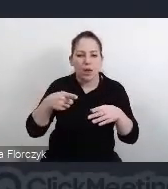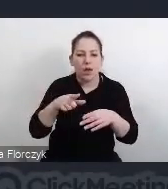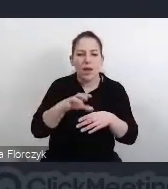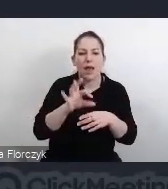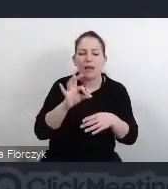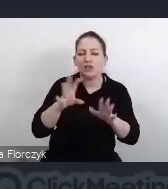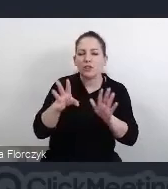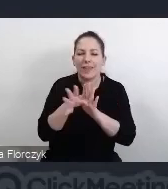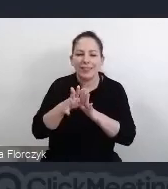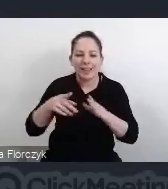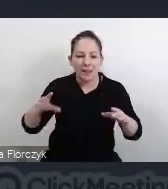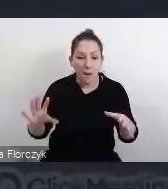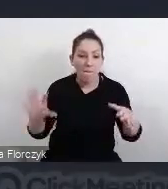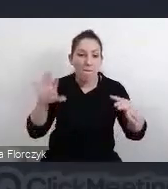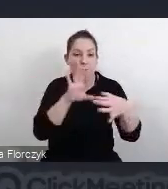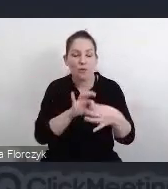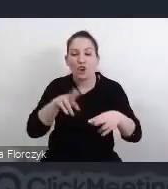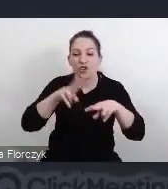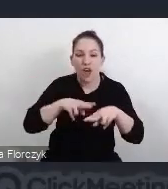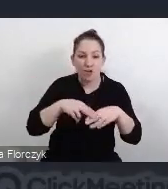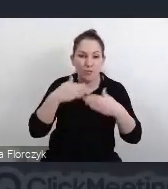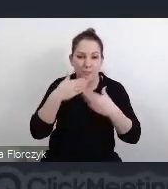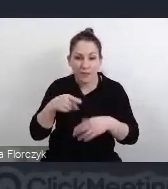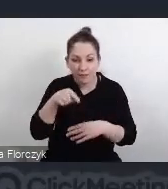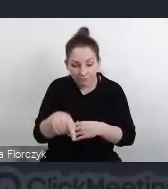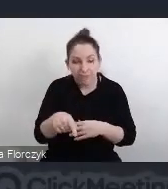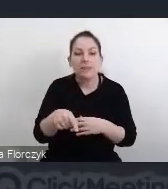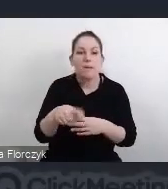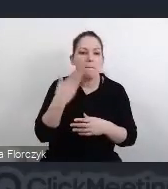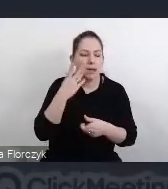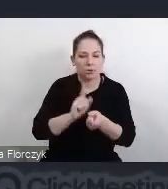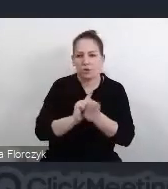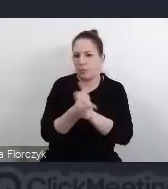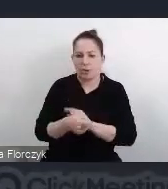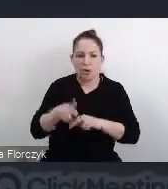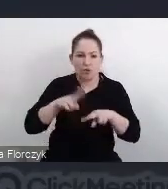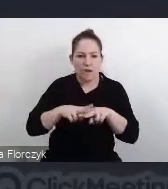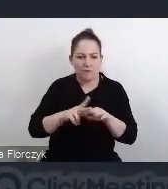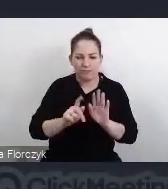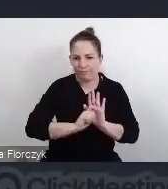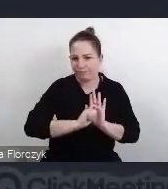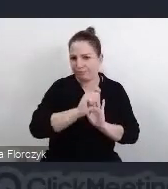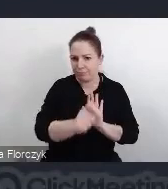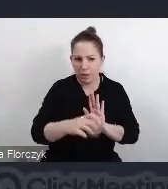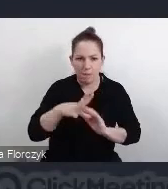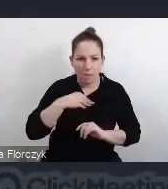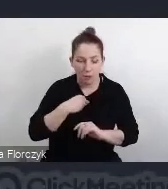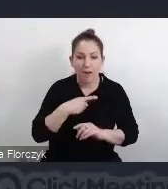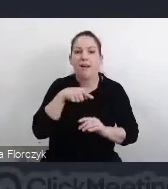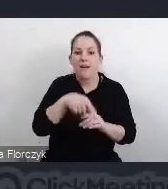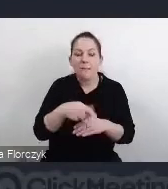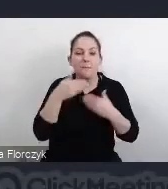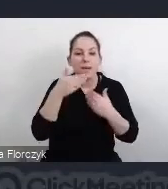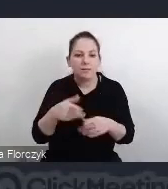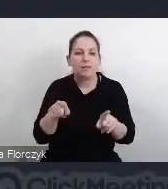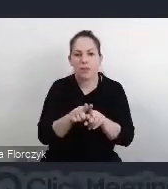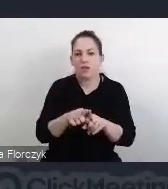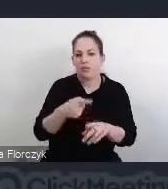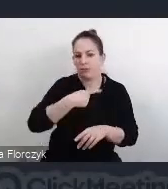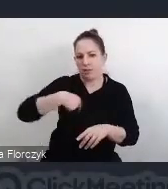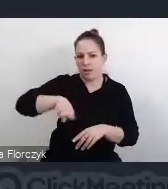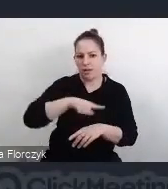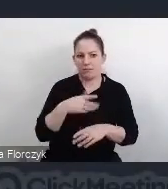która nas połączyła z Rzeszowem i bardzo szybko do tego Rzeszowa się można dostać. I to też wydaje się dla nas